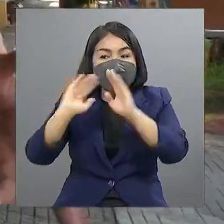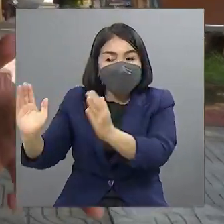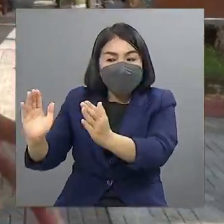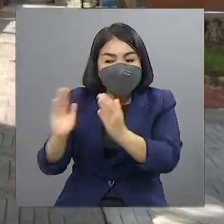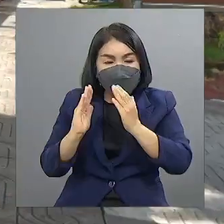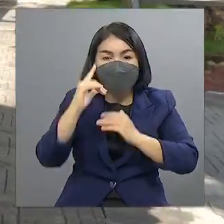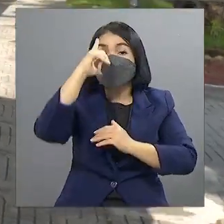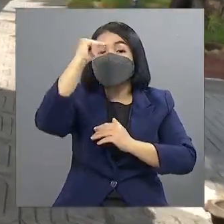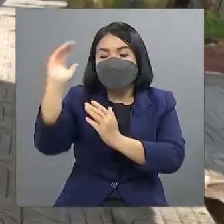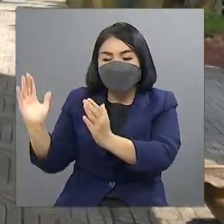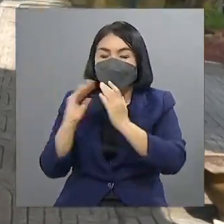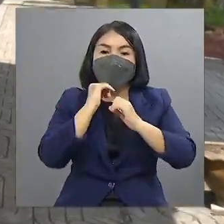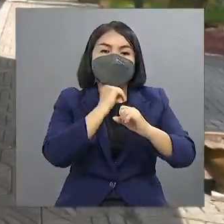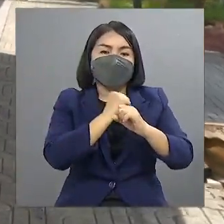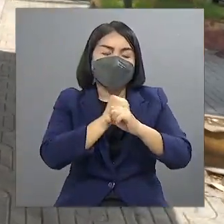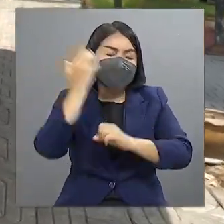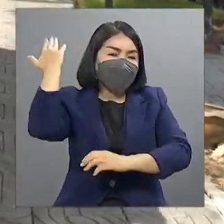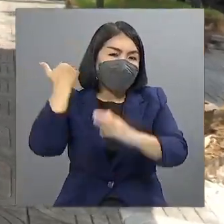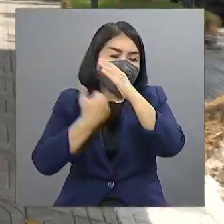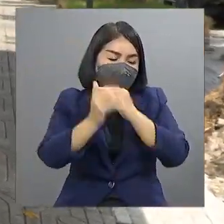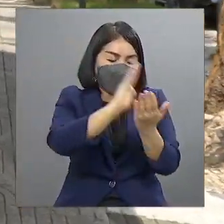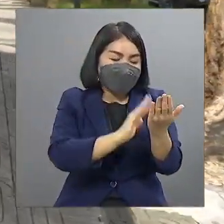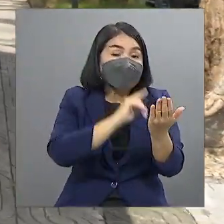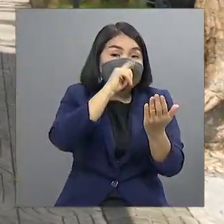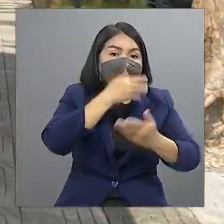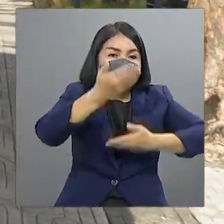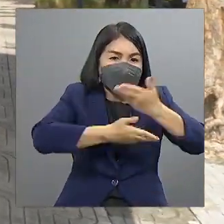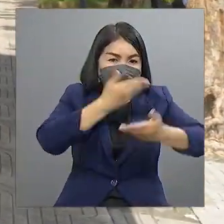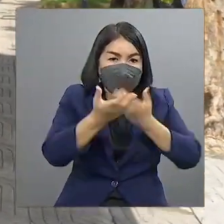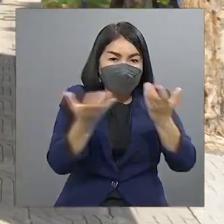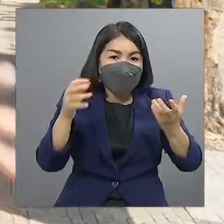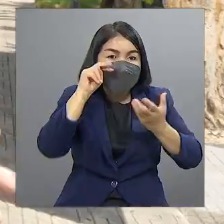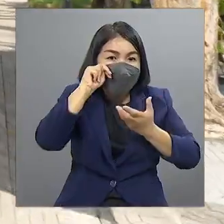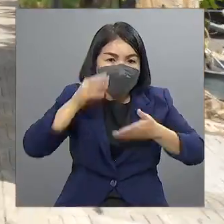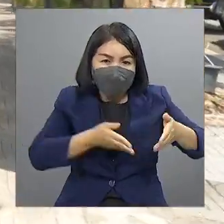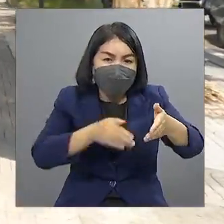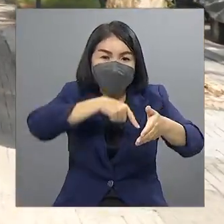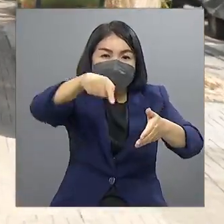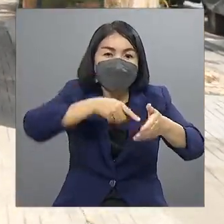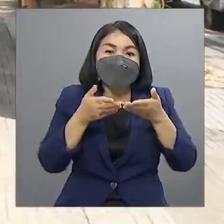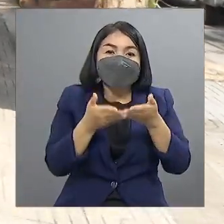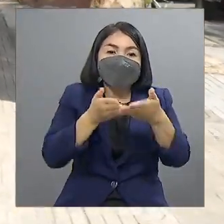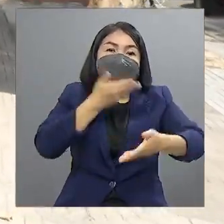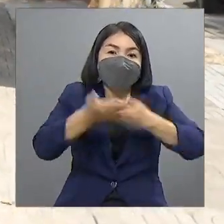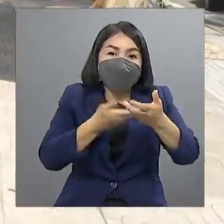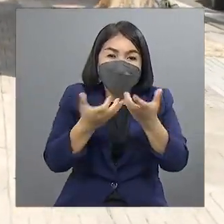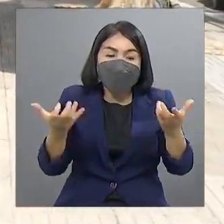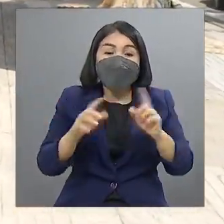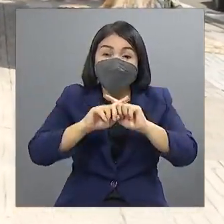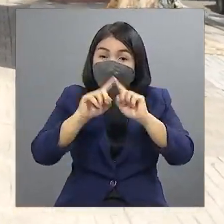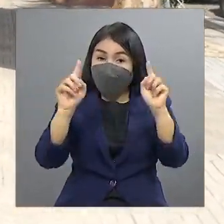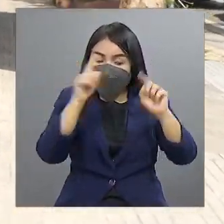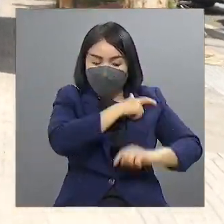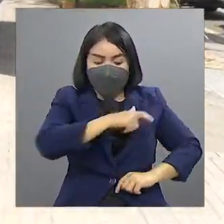คือเมืองไทยสมัยก่อนเนี่ยนะครับเราทำการค้าขายกันริมน้ำเป็นส่วนใหญ่นะครับแต่ในยุคสมัยของรัชกาลที่5ครับธุรกิจแบบนี้การว